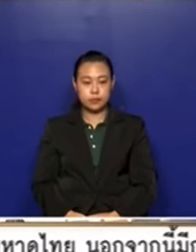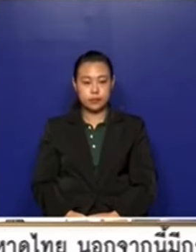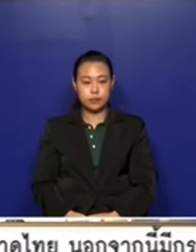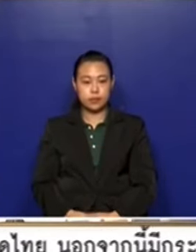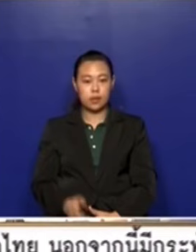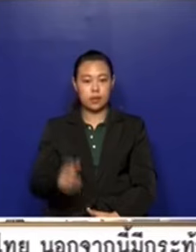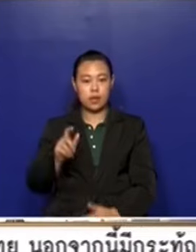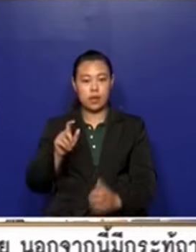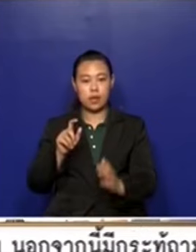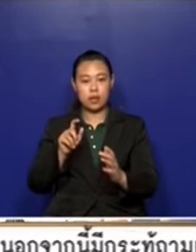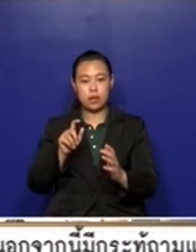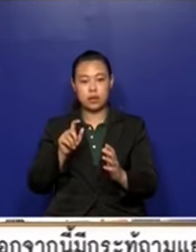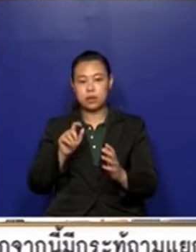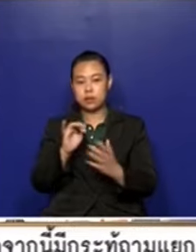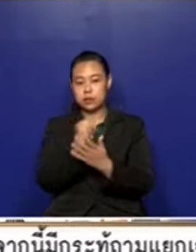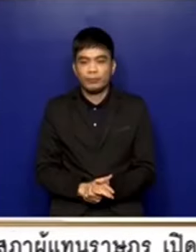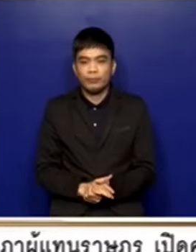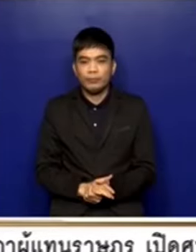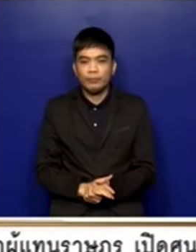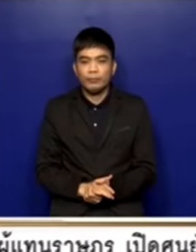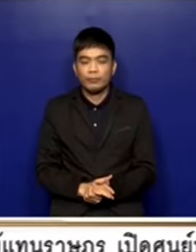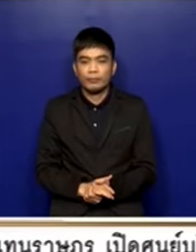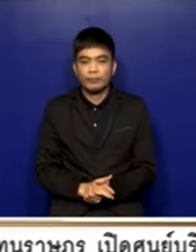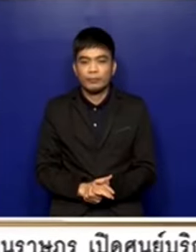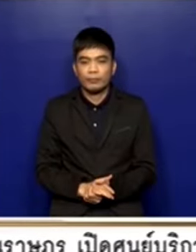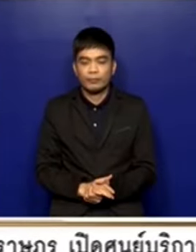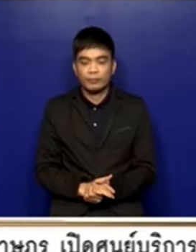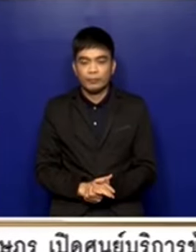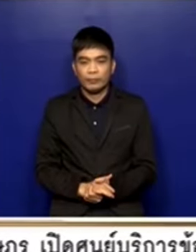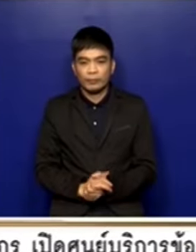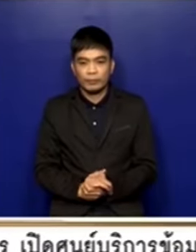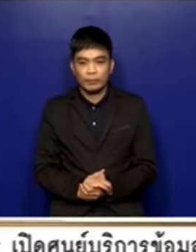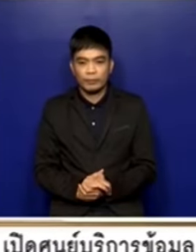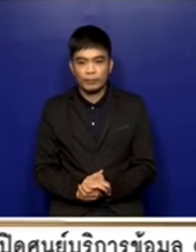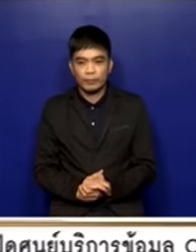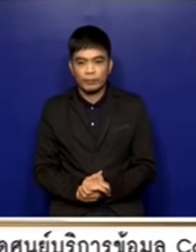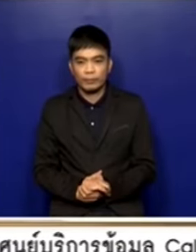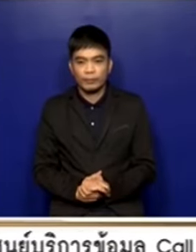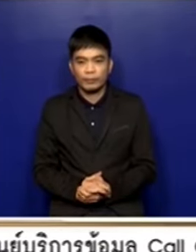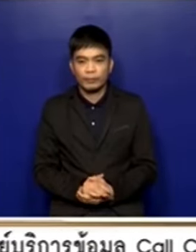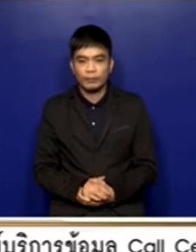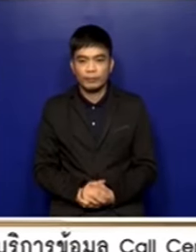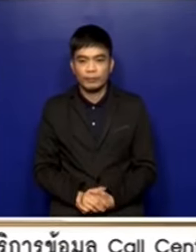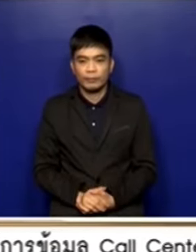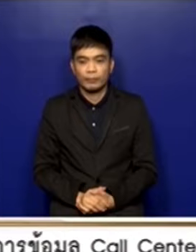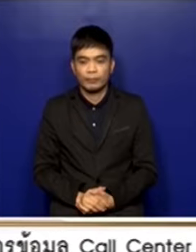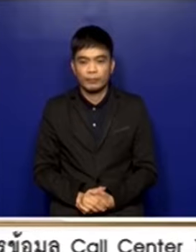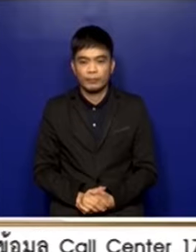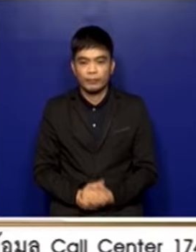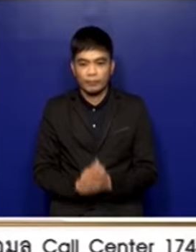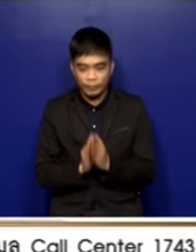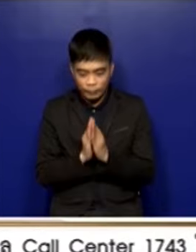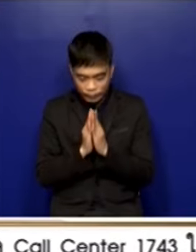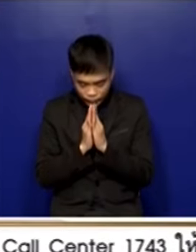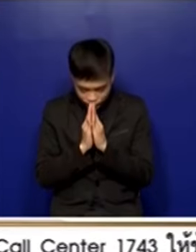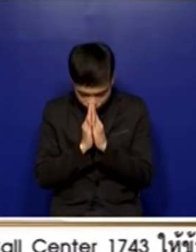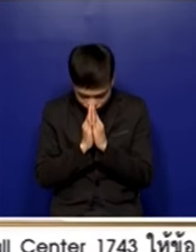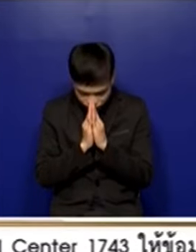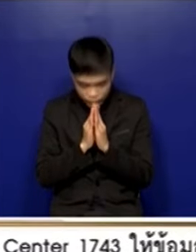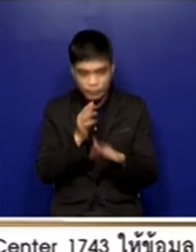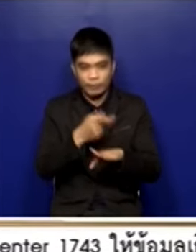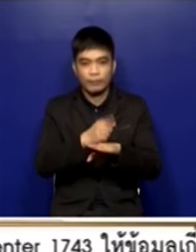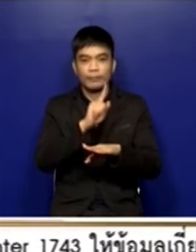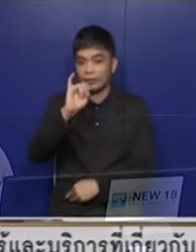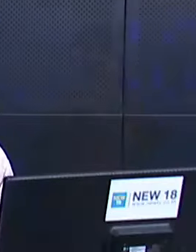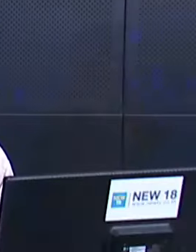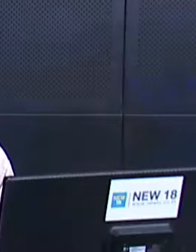จะเป็นยังไงสวัสดีหนึ่งเรื่องเข้าไปชมครับคือเรื่องของการแก้รัฐธรรมนูญนะเดี๋ยว 9กุมภาพันธ์นี้จะมีการประชุมร่วม